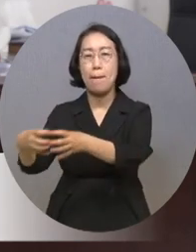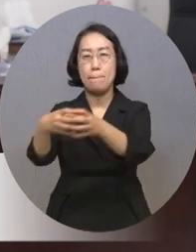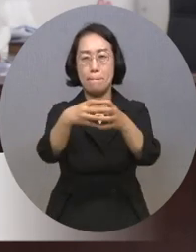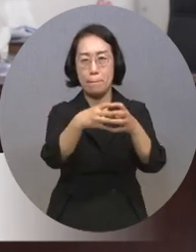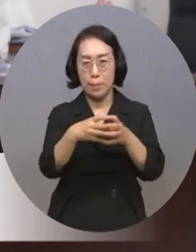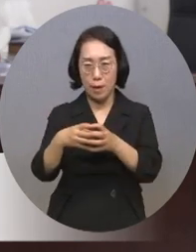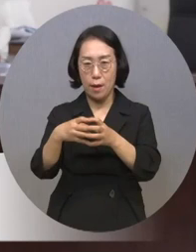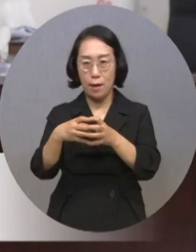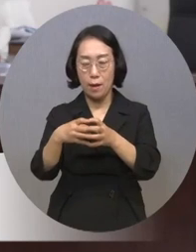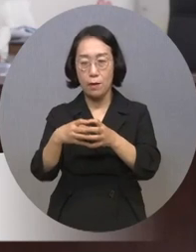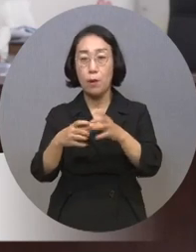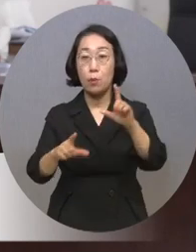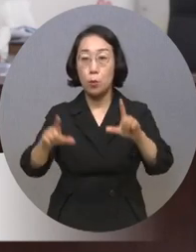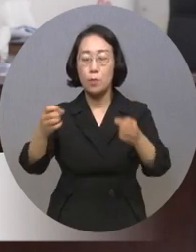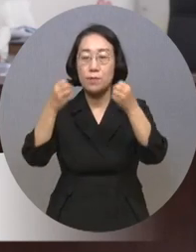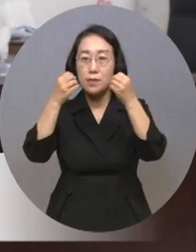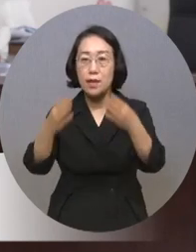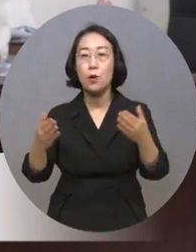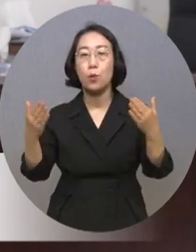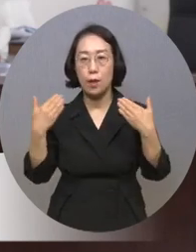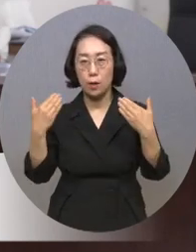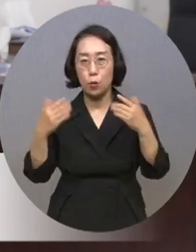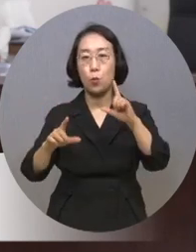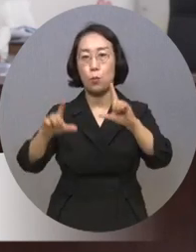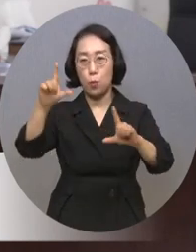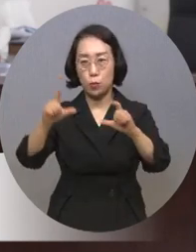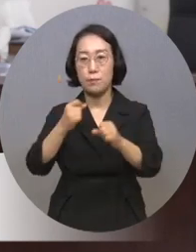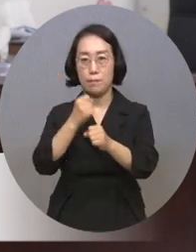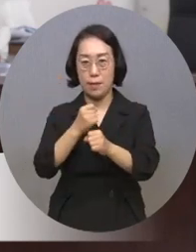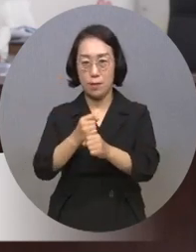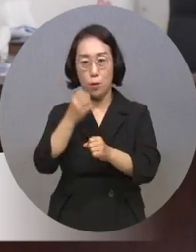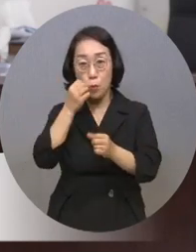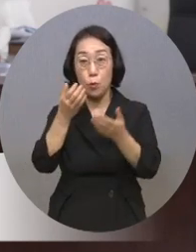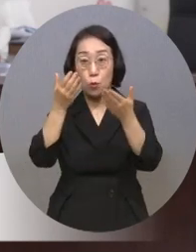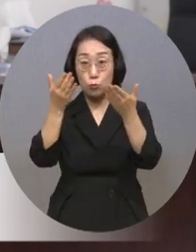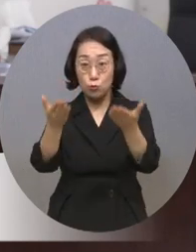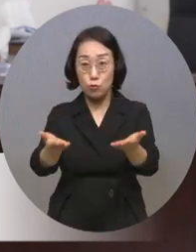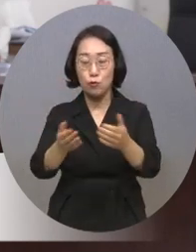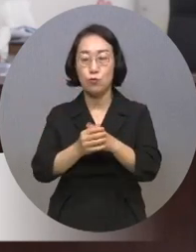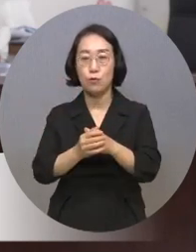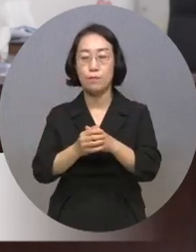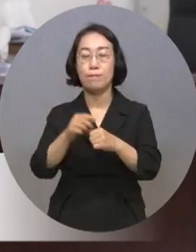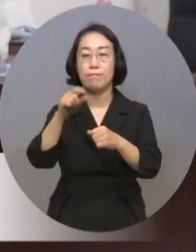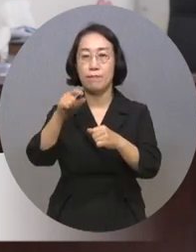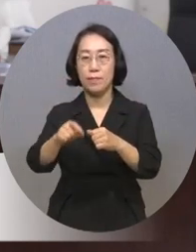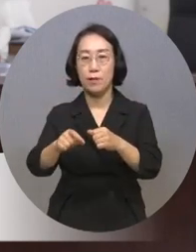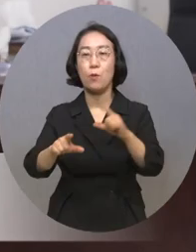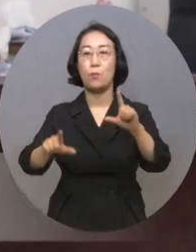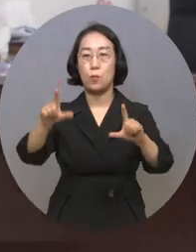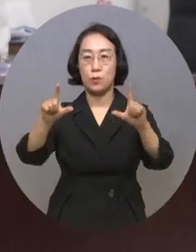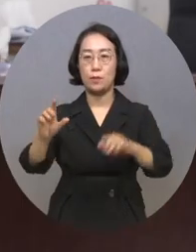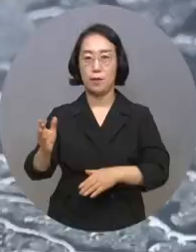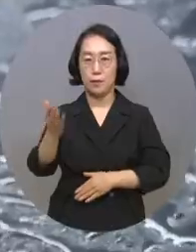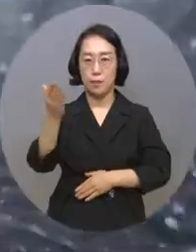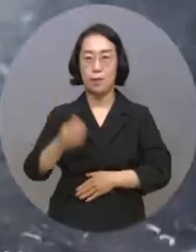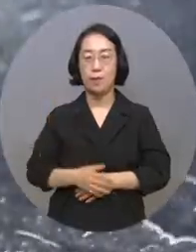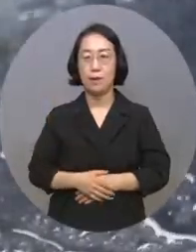형태의 새로운 학교의 모델을 만들어가는 그러한 그 학교 모습이